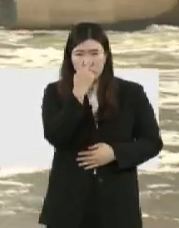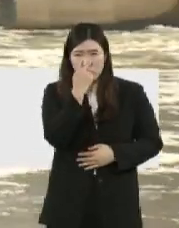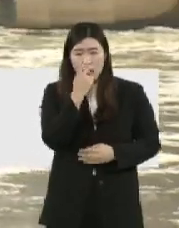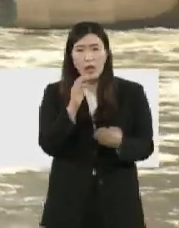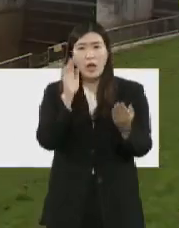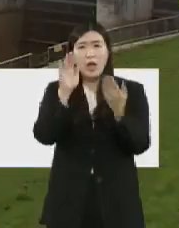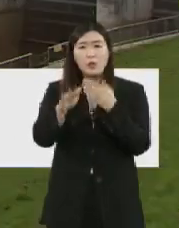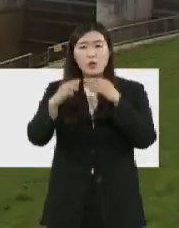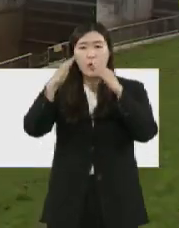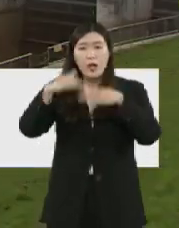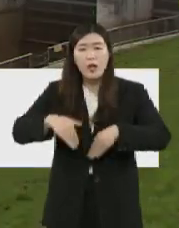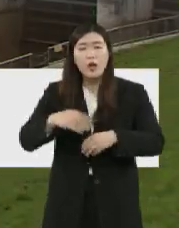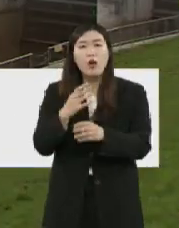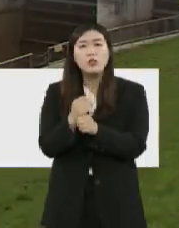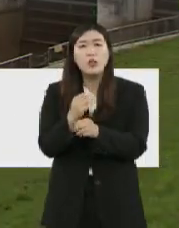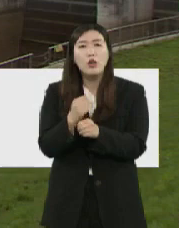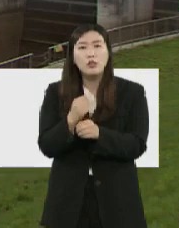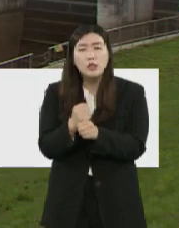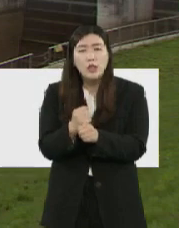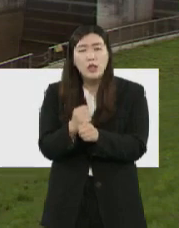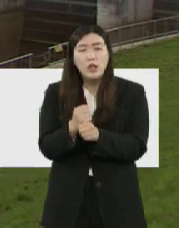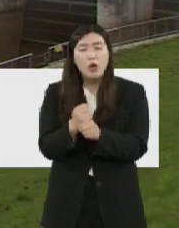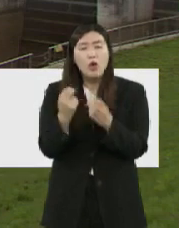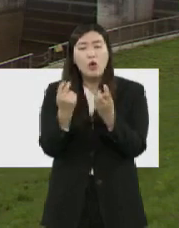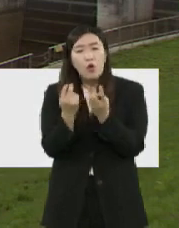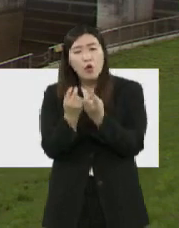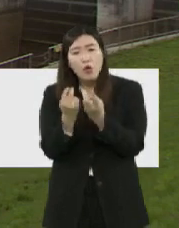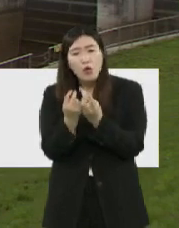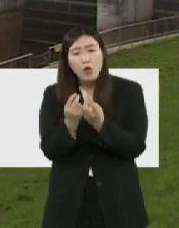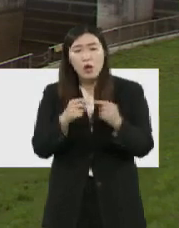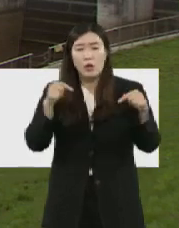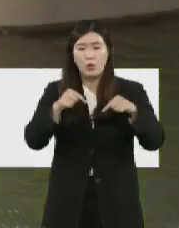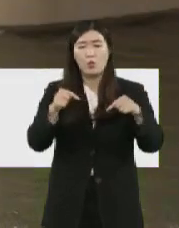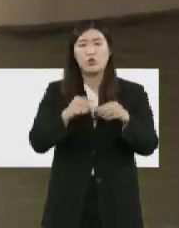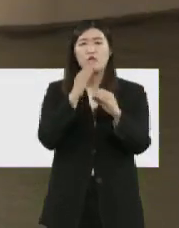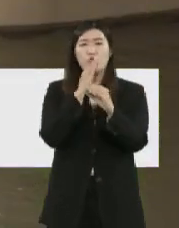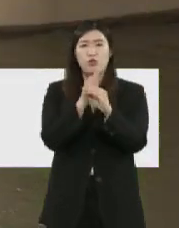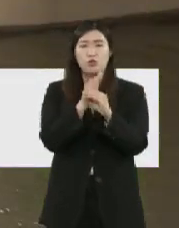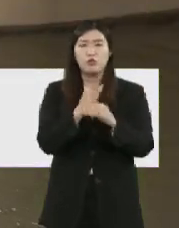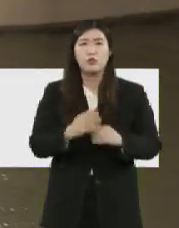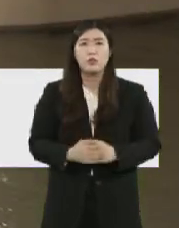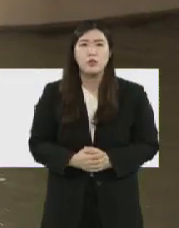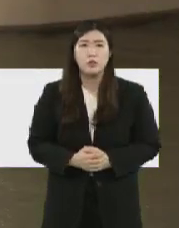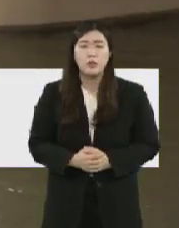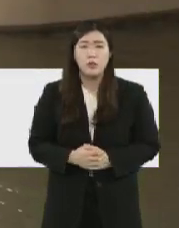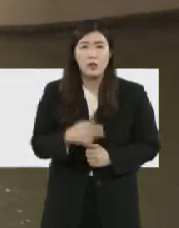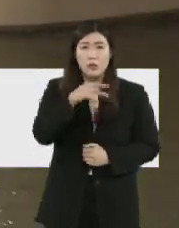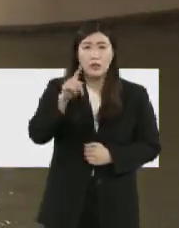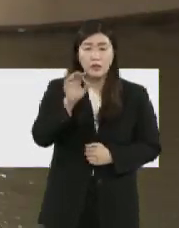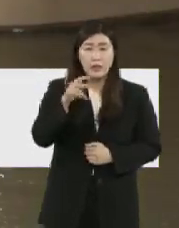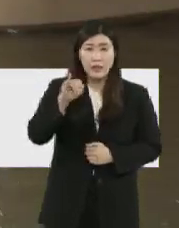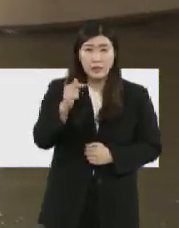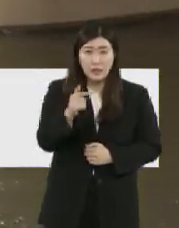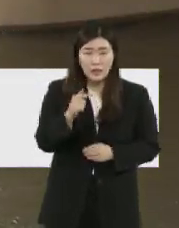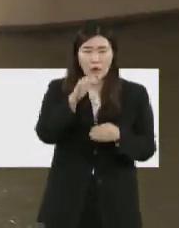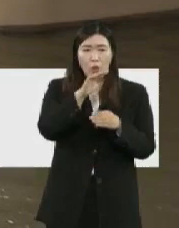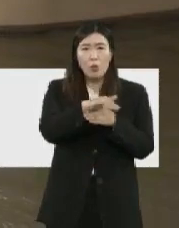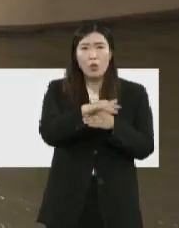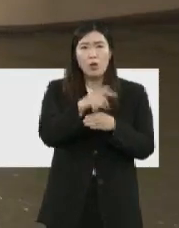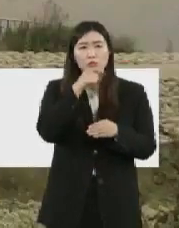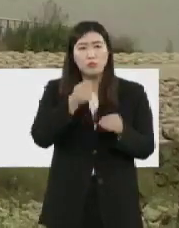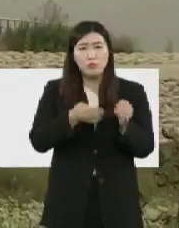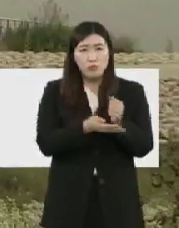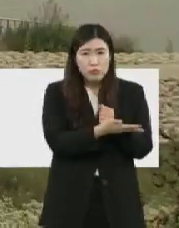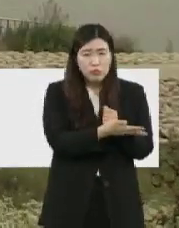부분 해제에 따른 물 이온과 해체 시기 등을 논의 중입니다 특히 상심 지구 등의 농업 용수 공급과